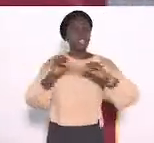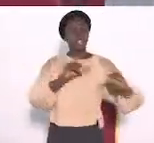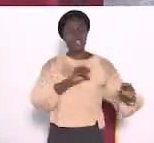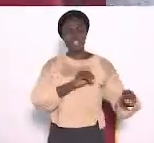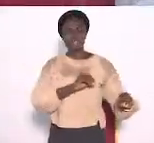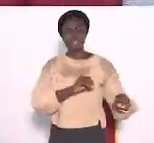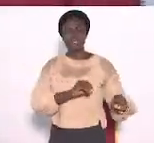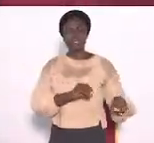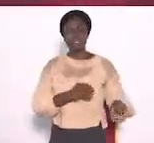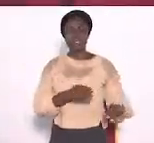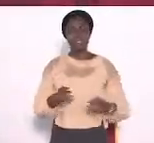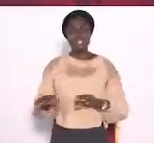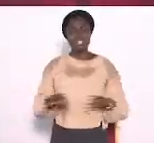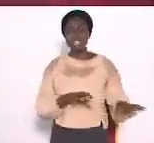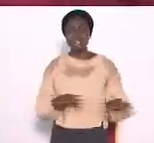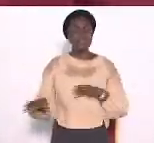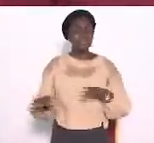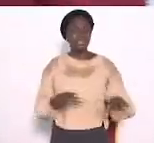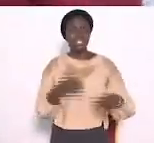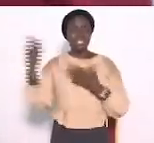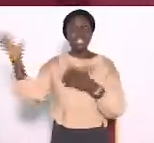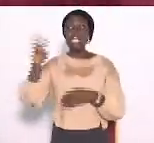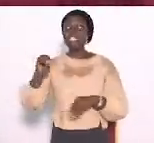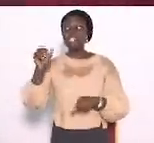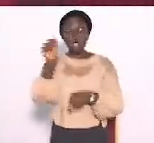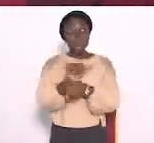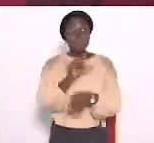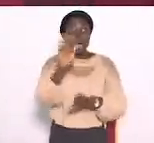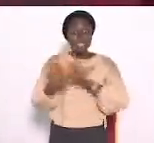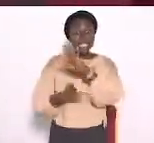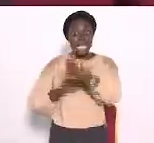adoration a rien qui ne peut faire